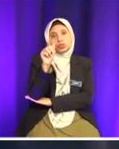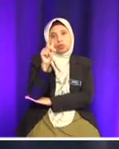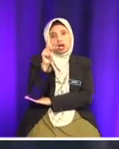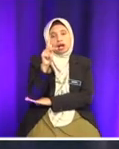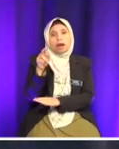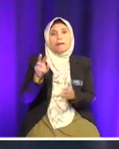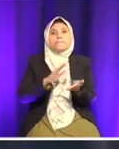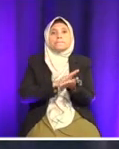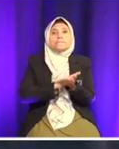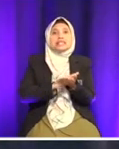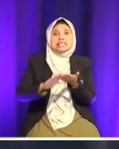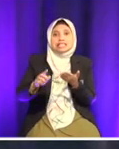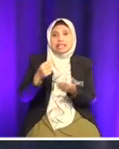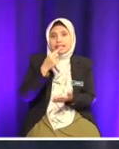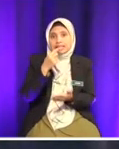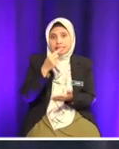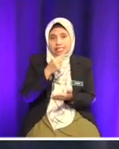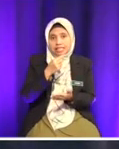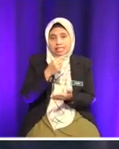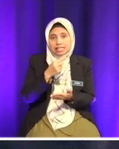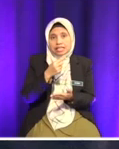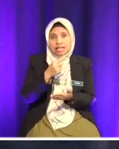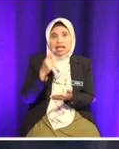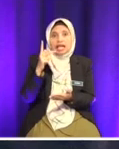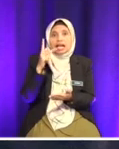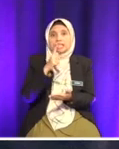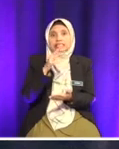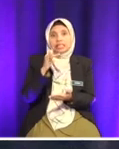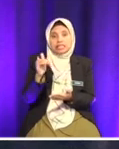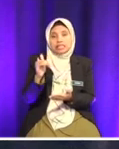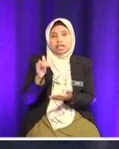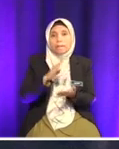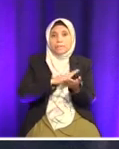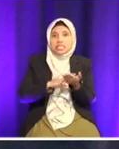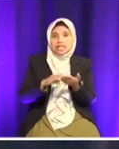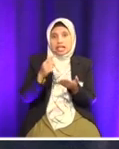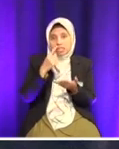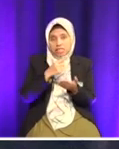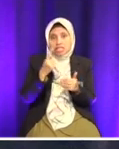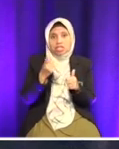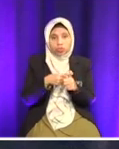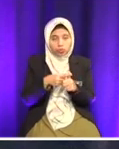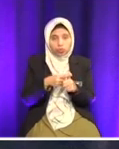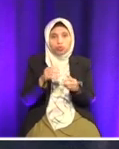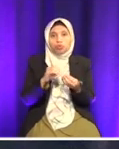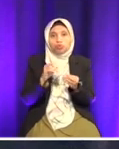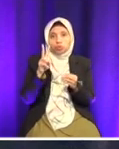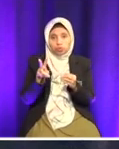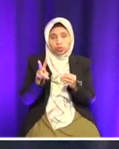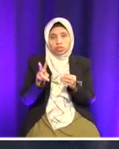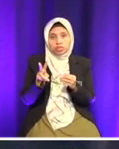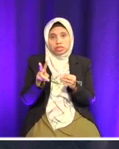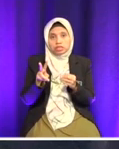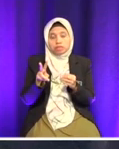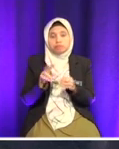membersihkan gigi dan khasiatnya kelebihannya kita bersihin dia membersihkan gigi satulah satu lagi dia akan mem apa